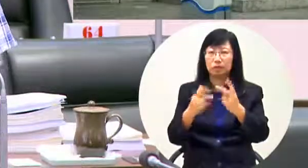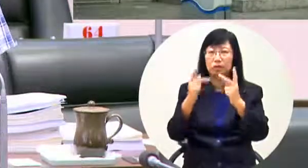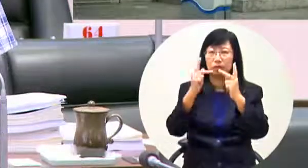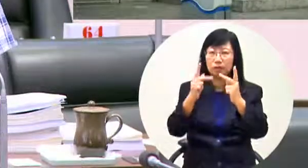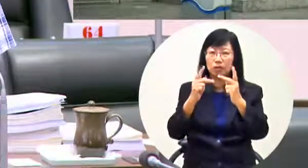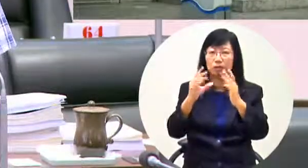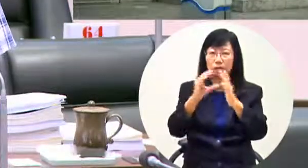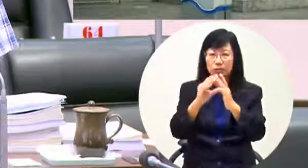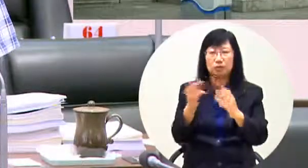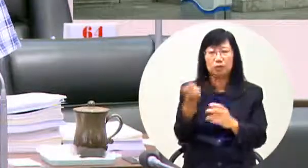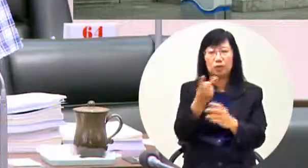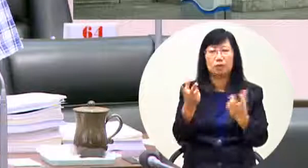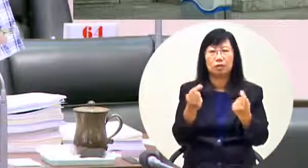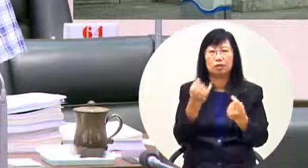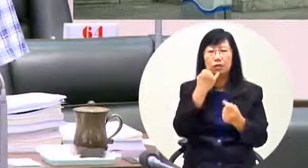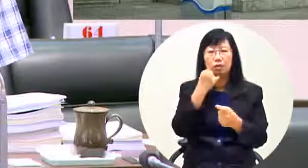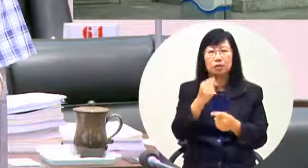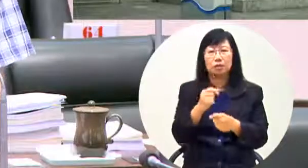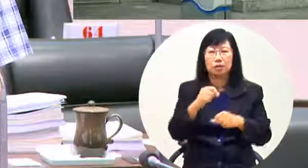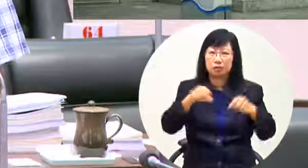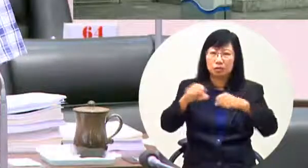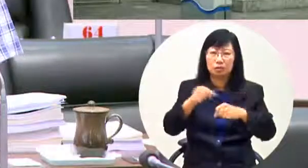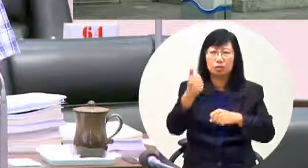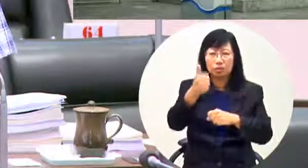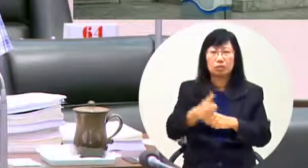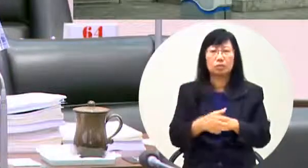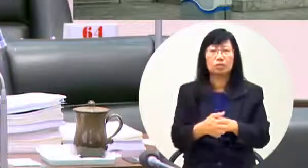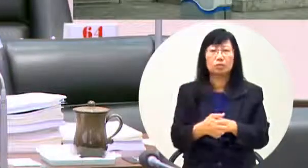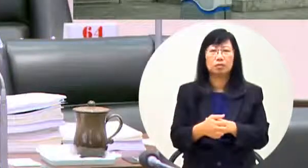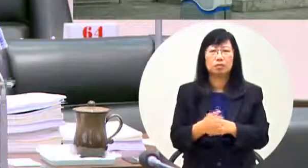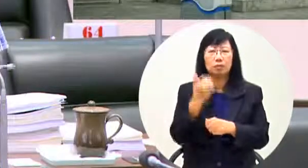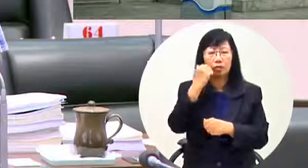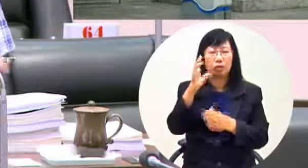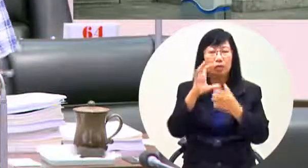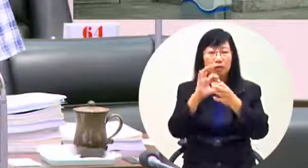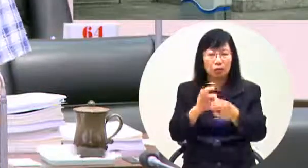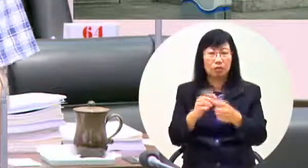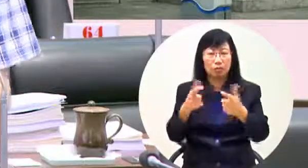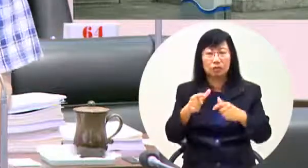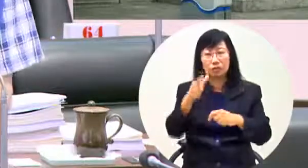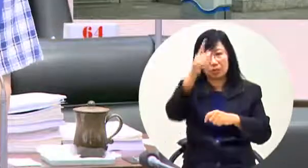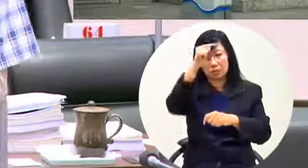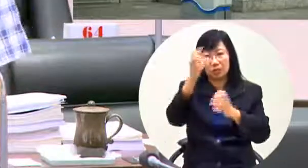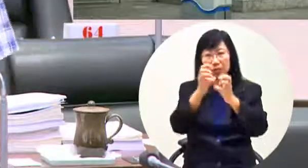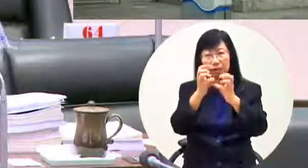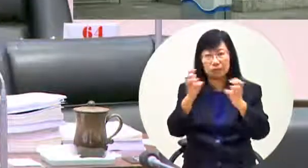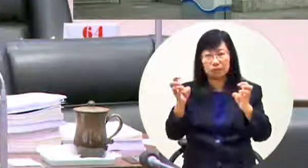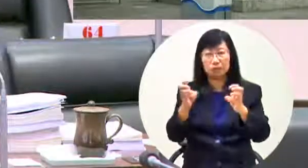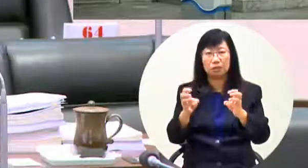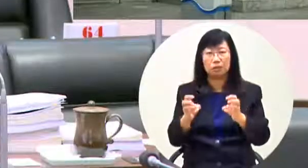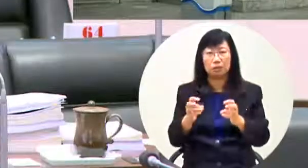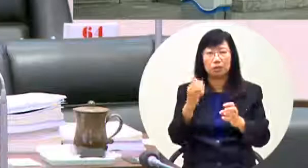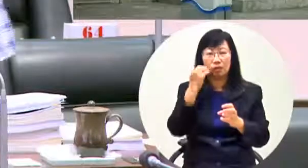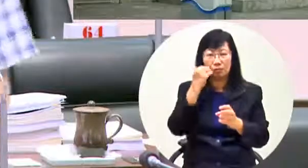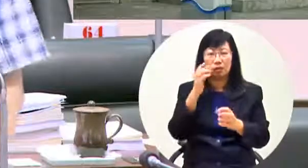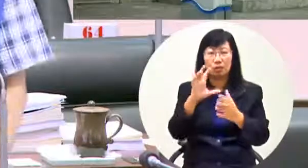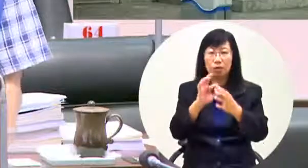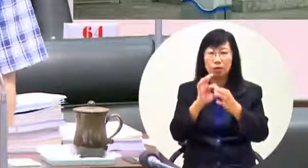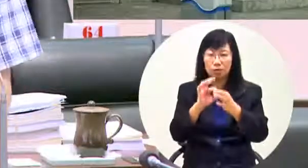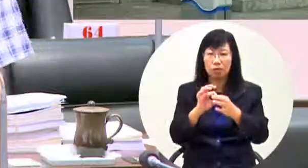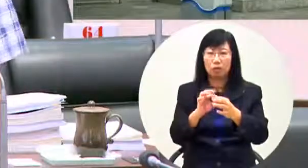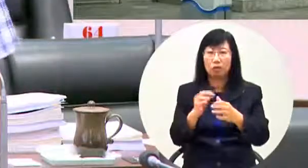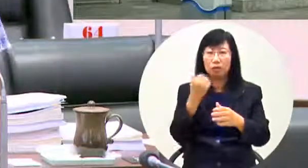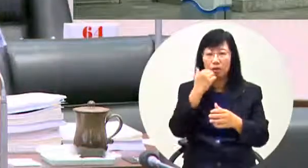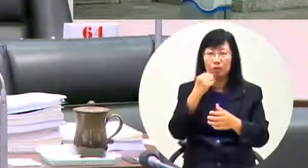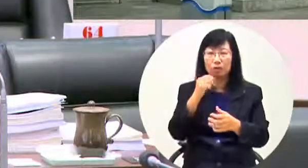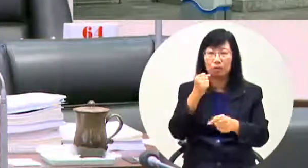尽量把所有的各线，不止黄线，应该能够做双向的，能够做电梯的，能够做电扶梯的，都能